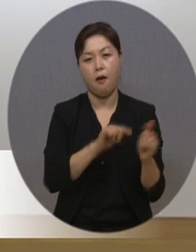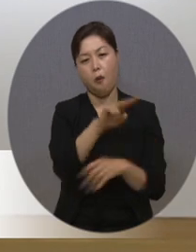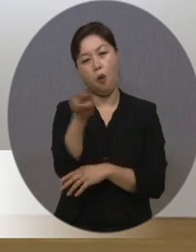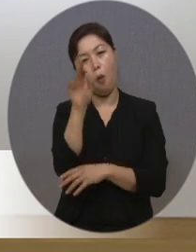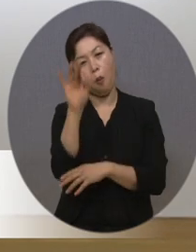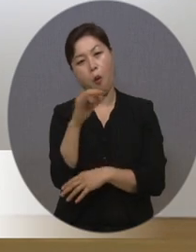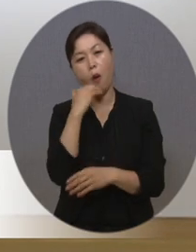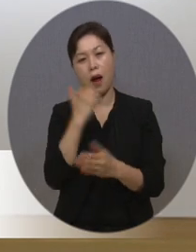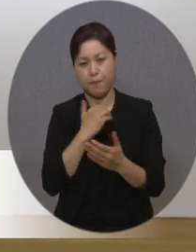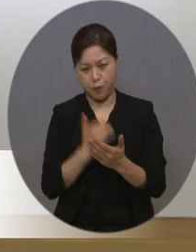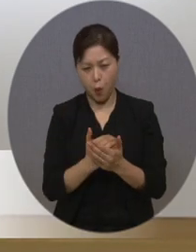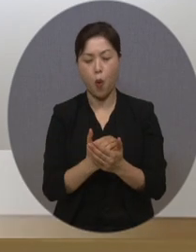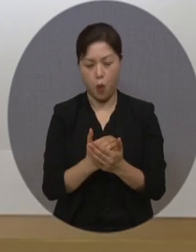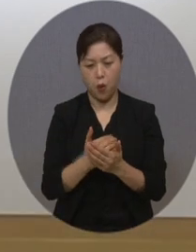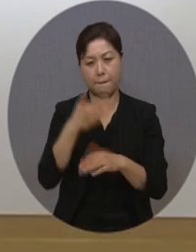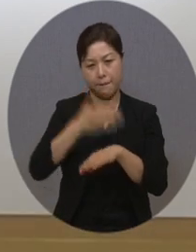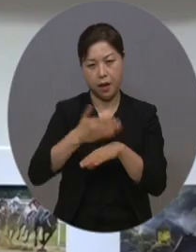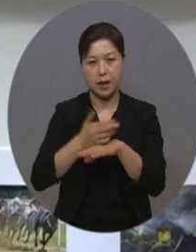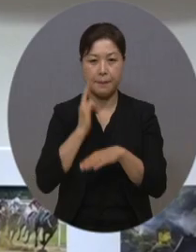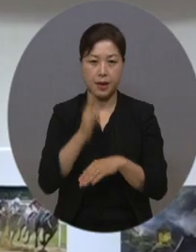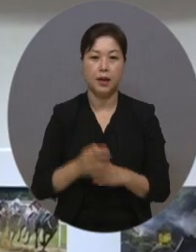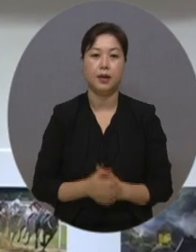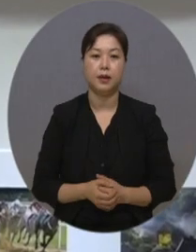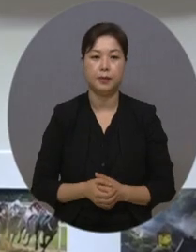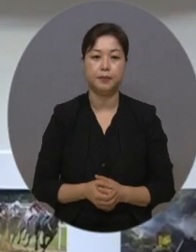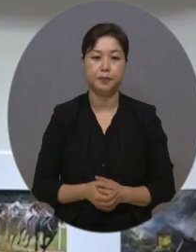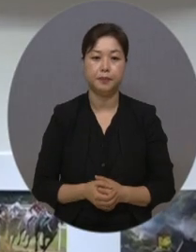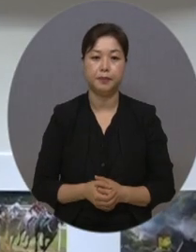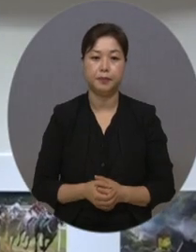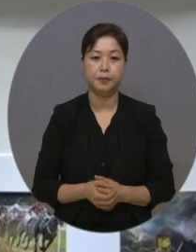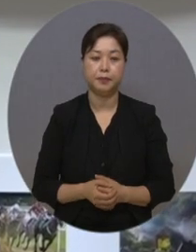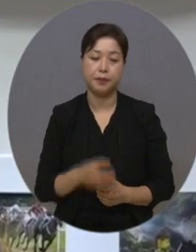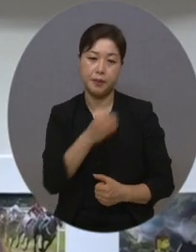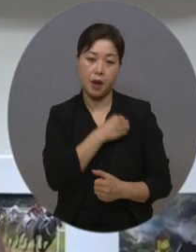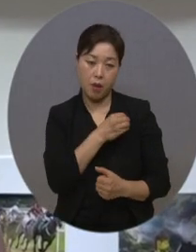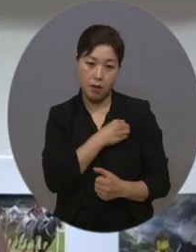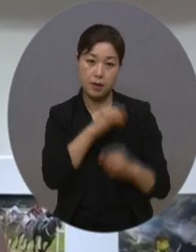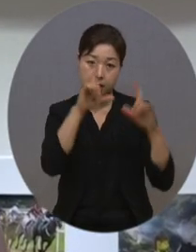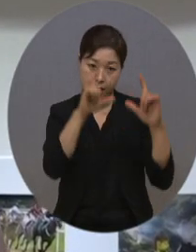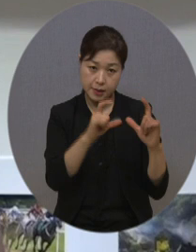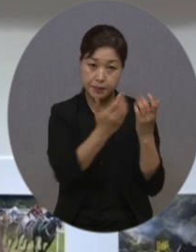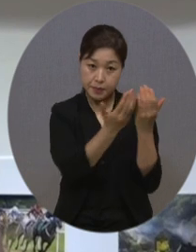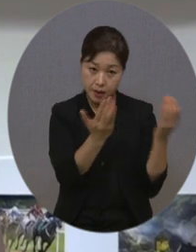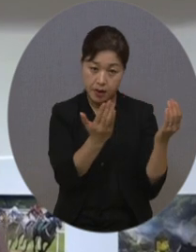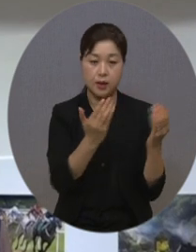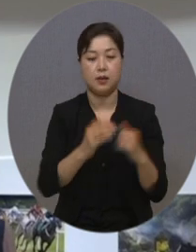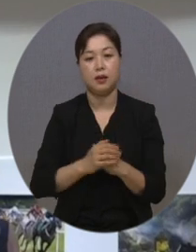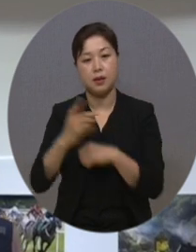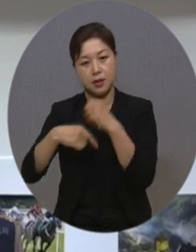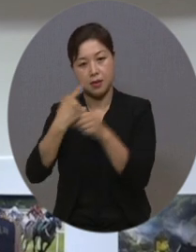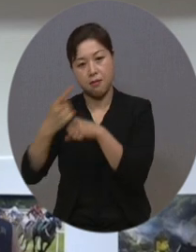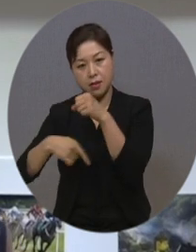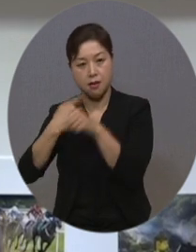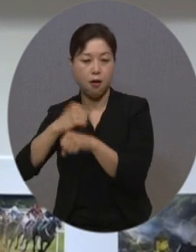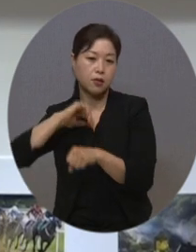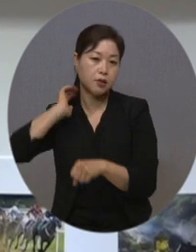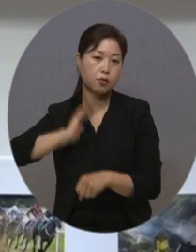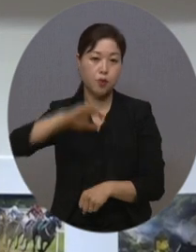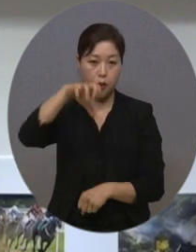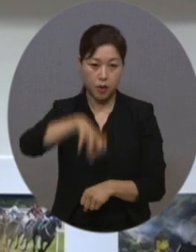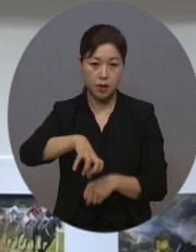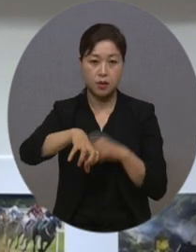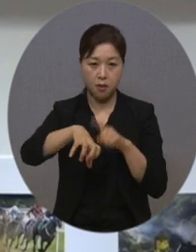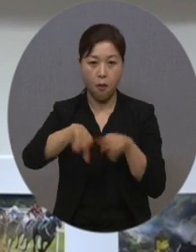감사의 말씀을 드리며 더 회원 작품들과 함께 매년 의정부에서 생 배는 해령